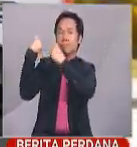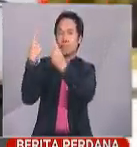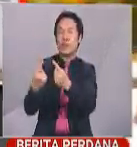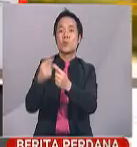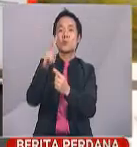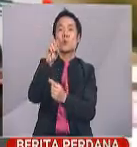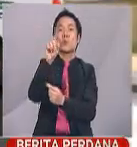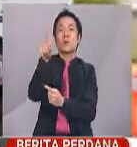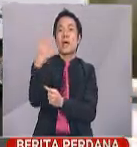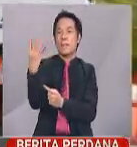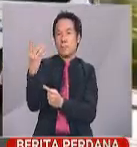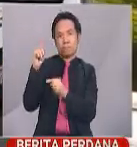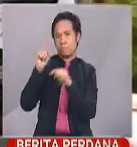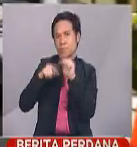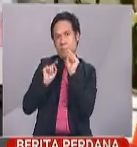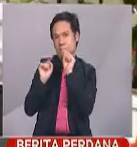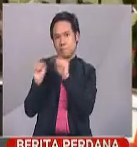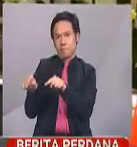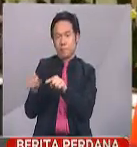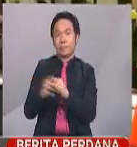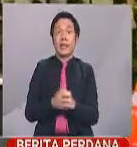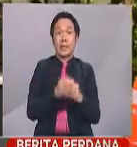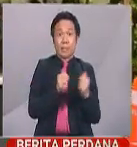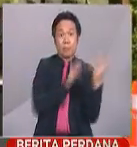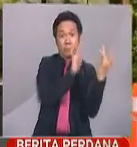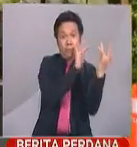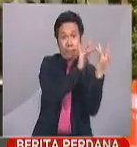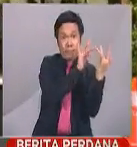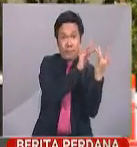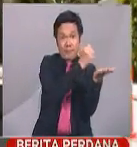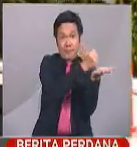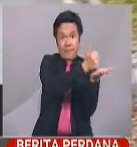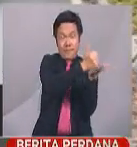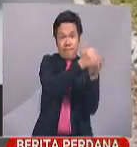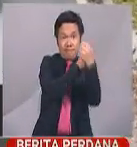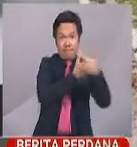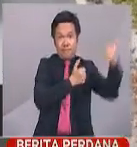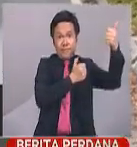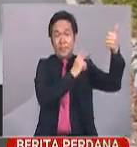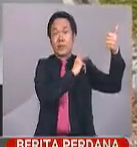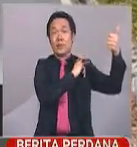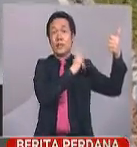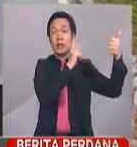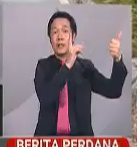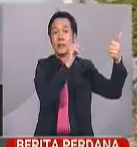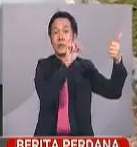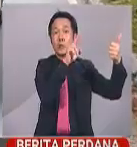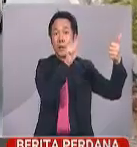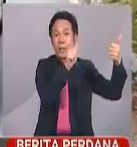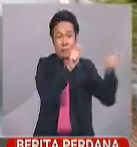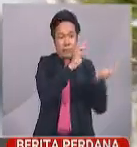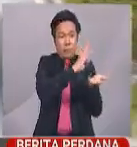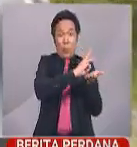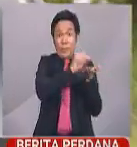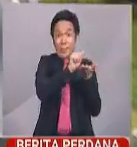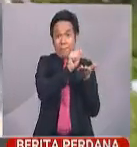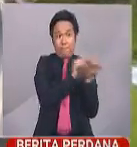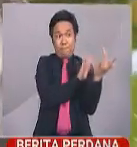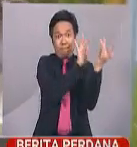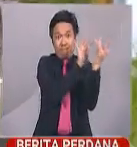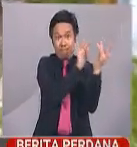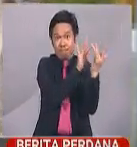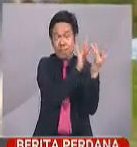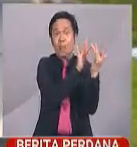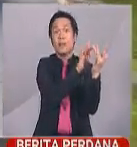ketika kami menghubungi ketua pengarah jabatan gresenda to Indra Chairul slime Daud melalui website boleh memalukan